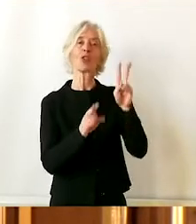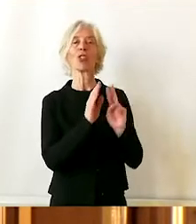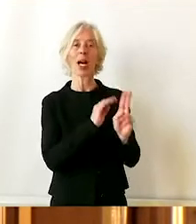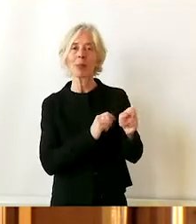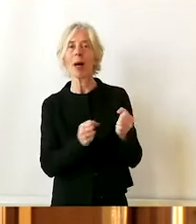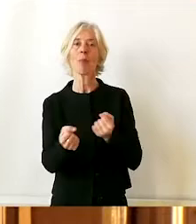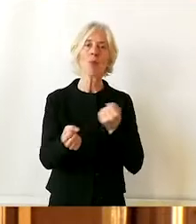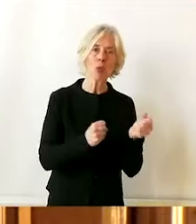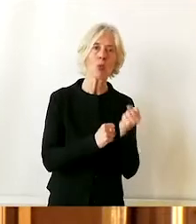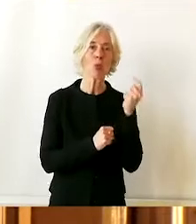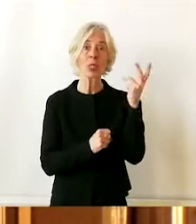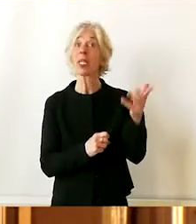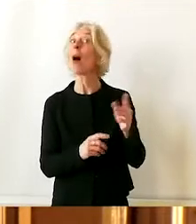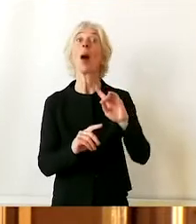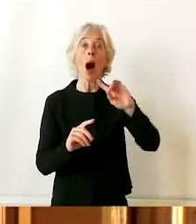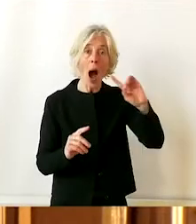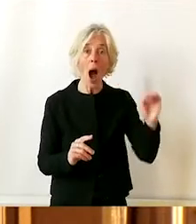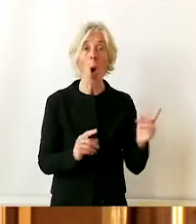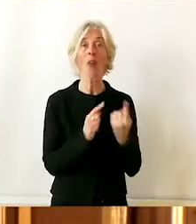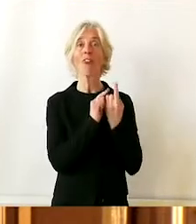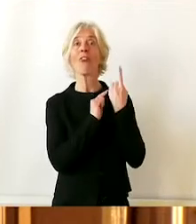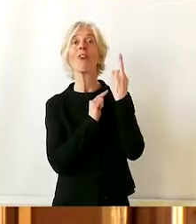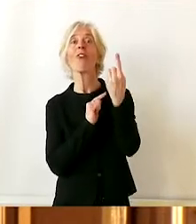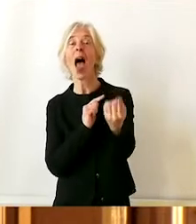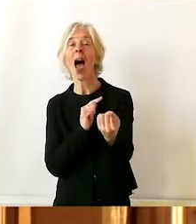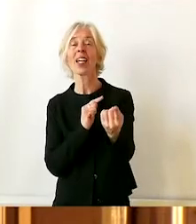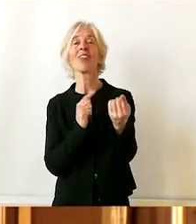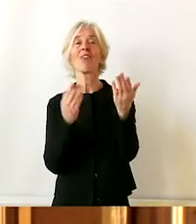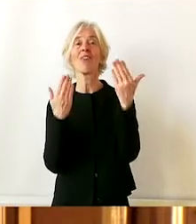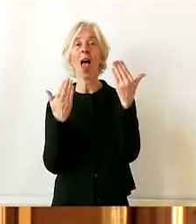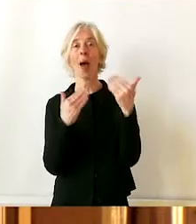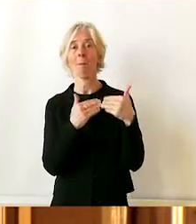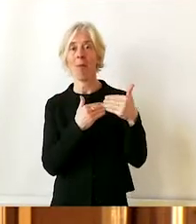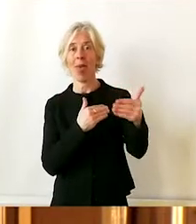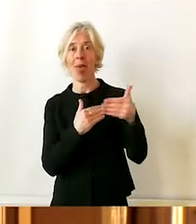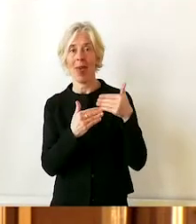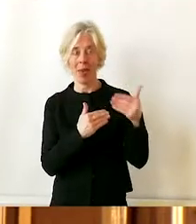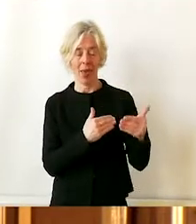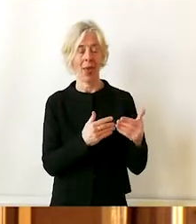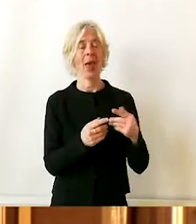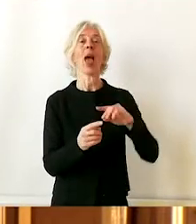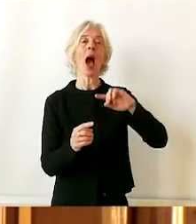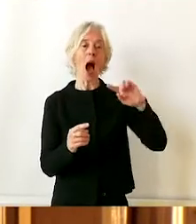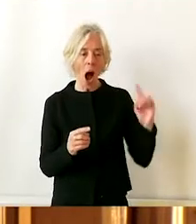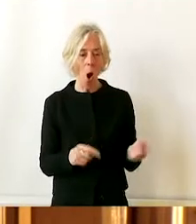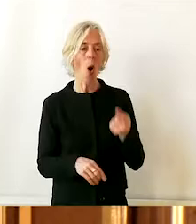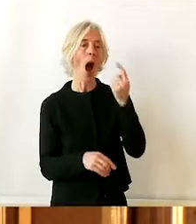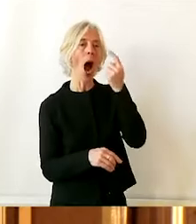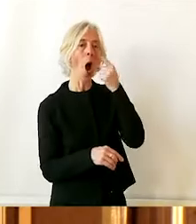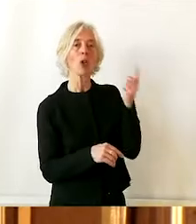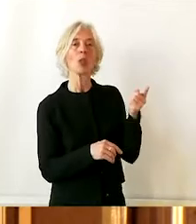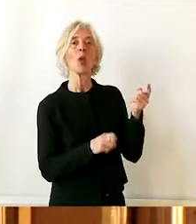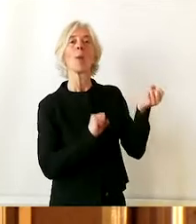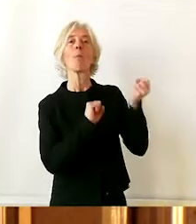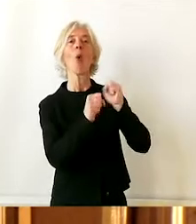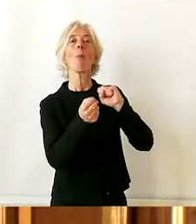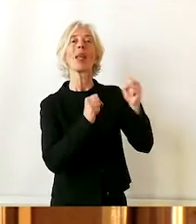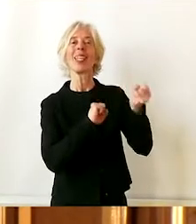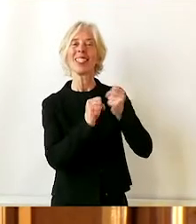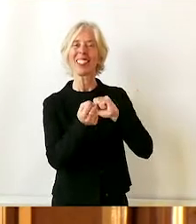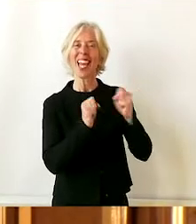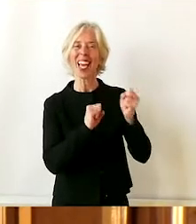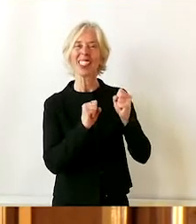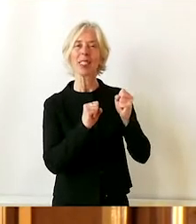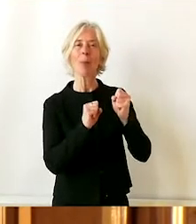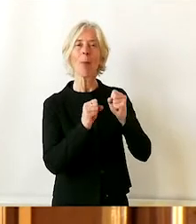beispielsweise um den Fernwärmeausbau. Wir sind gerade dabei, den Augsburger Mobilitätsplan neu aufzustellen. Viele von Ihnen kennen ihn vielleicht noch als